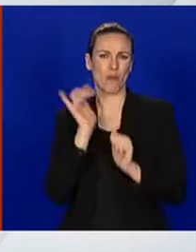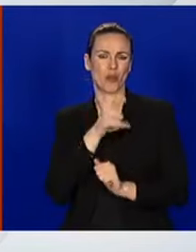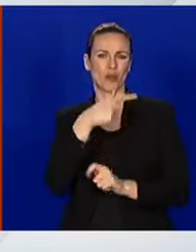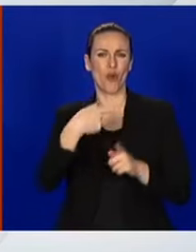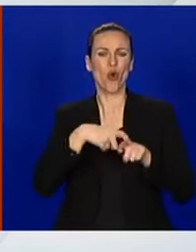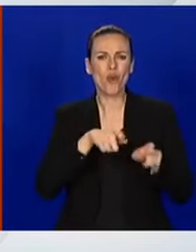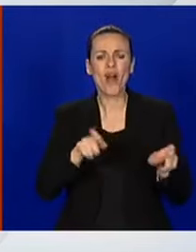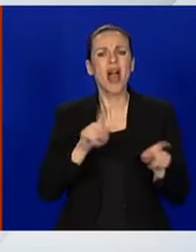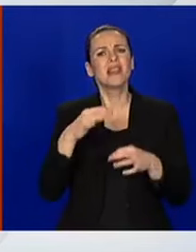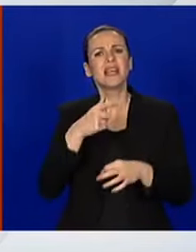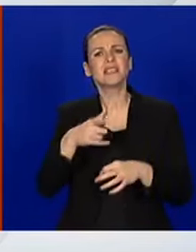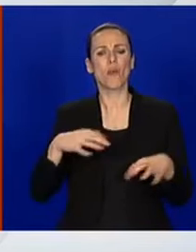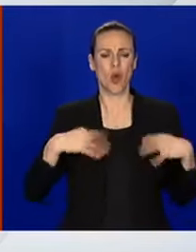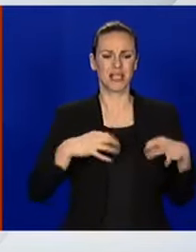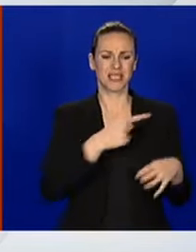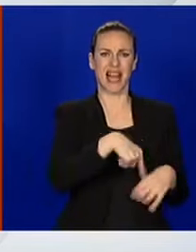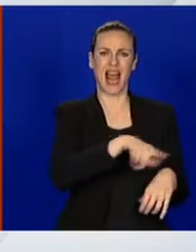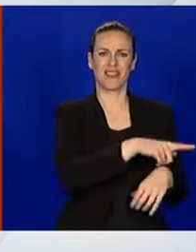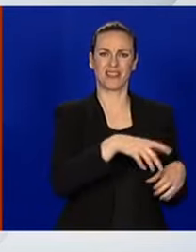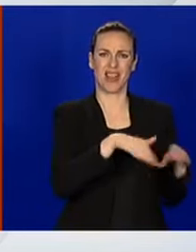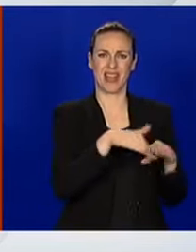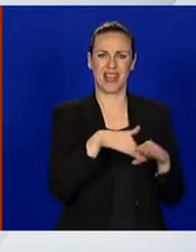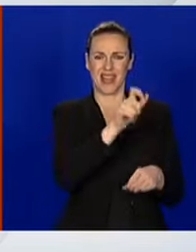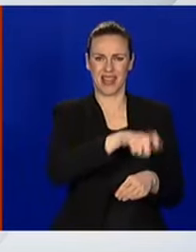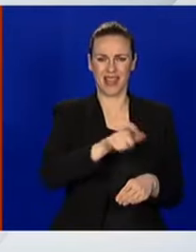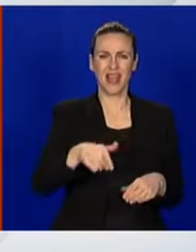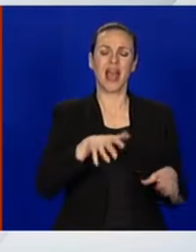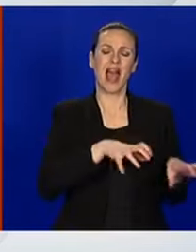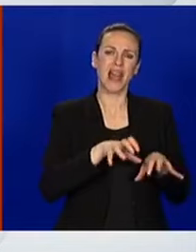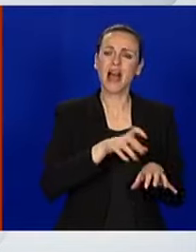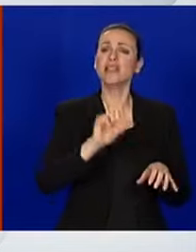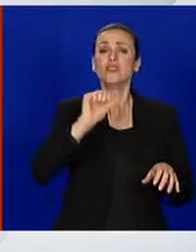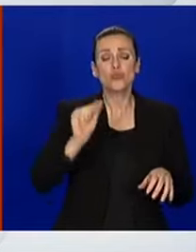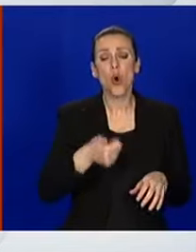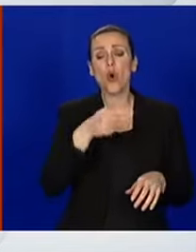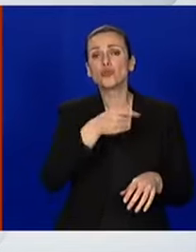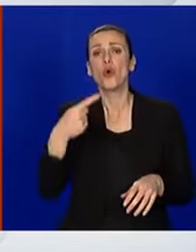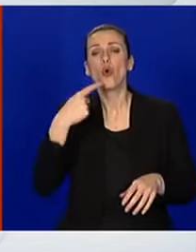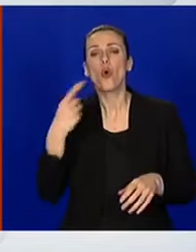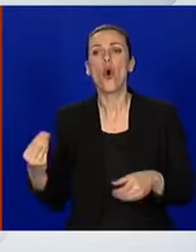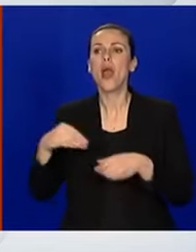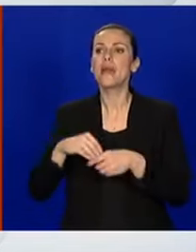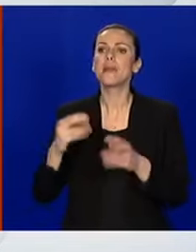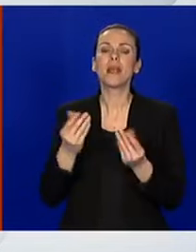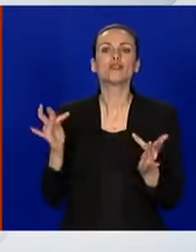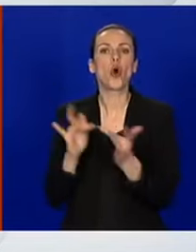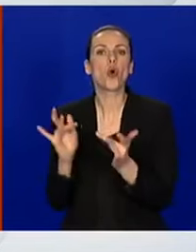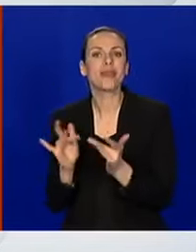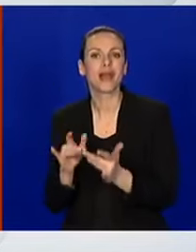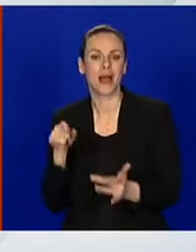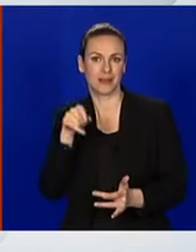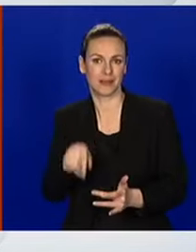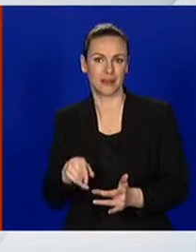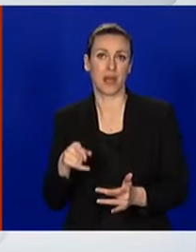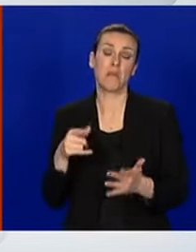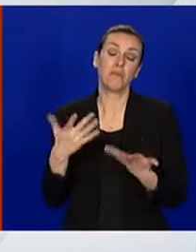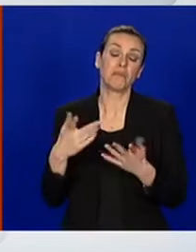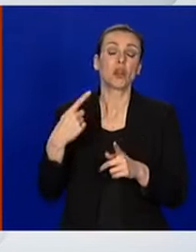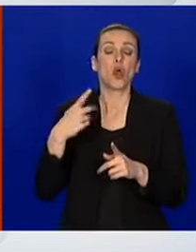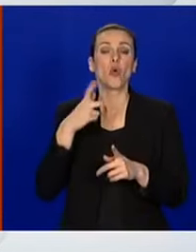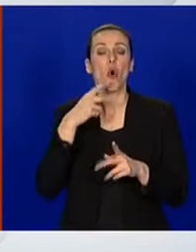samo zdravstveni djelatnici, zdravstveni radnici, nego svi oni koji dolaze u kontakt sa eventualno